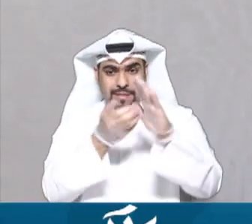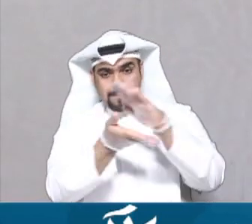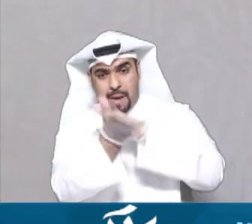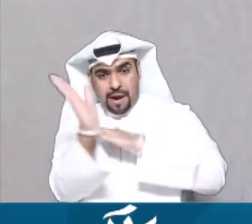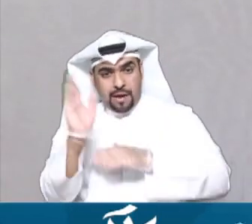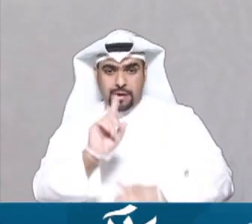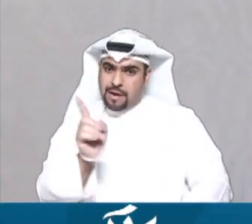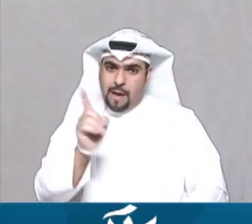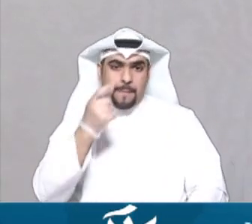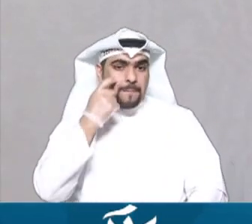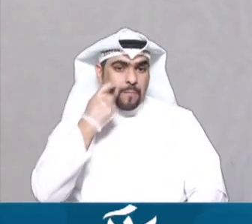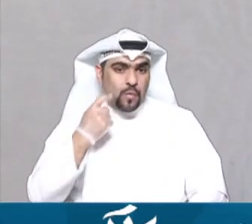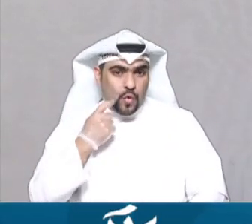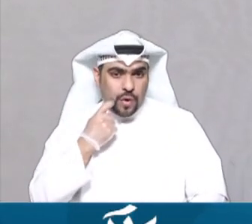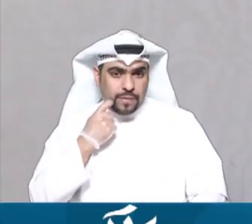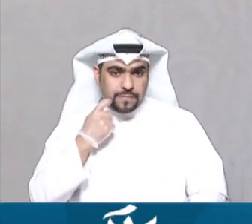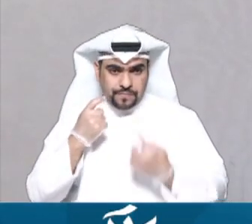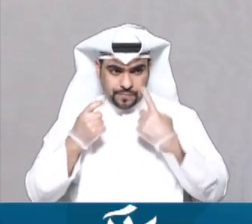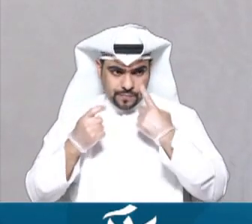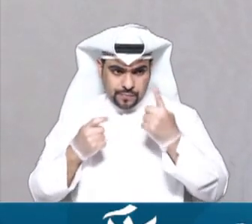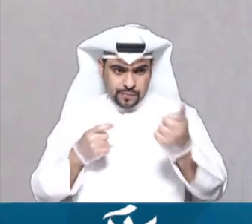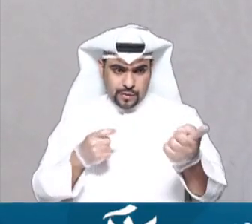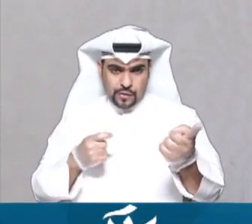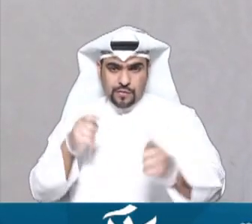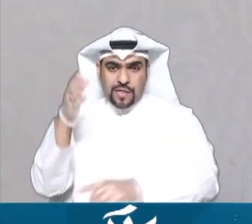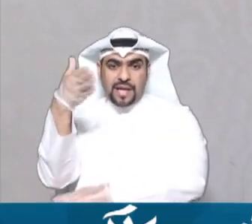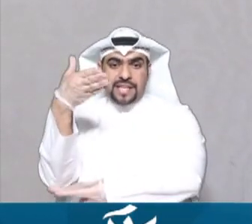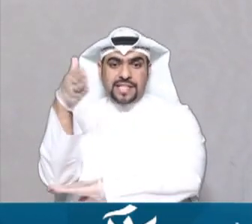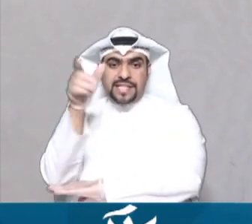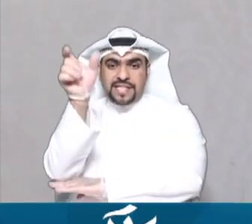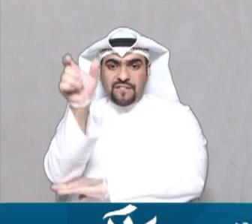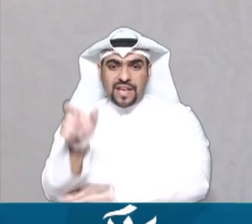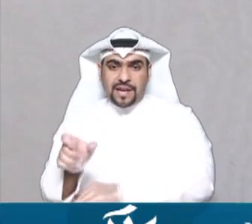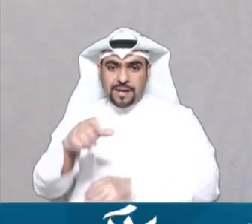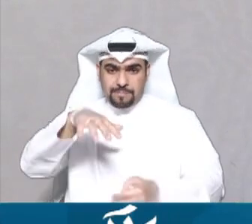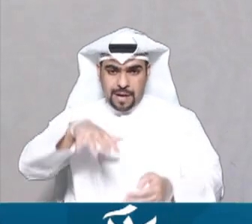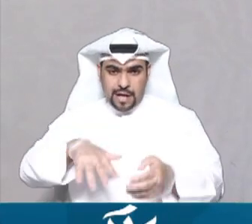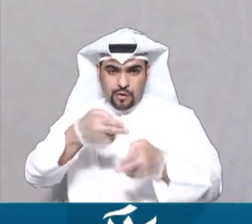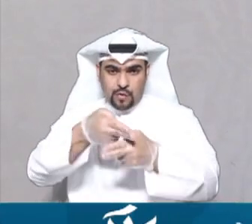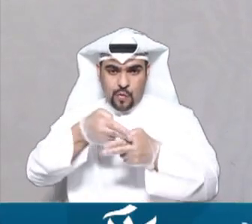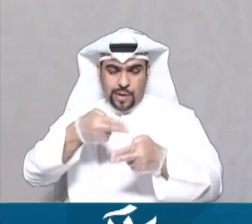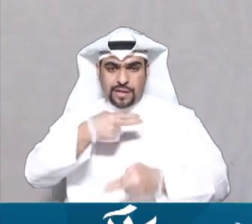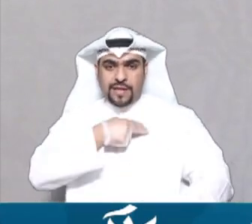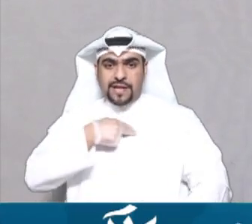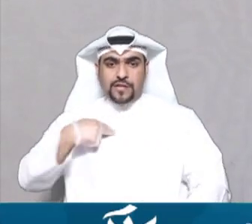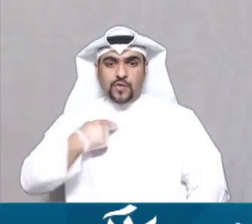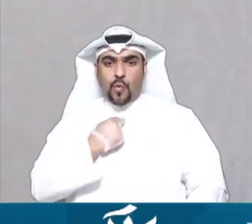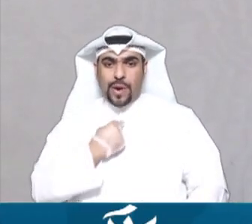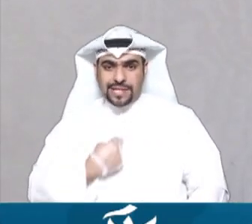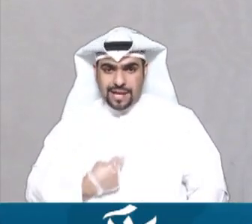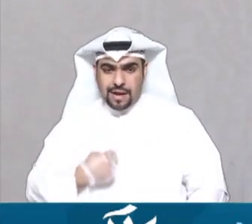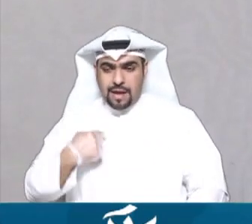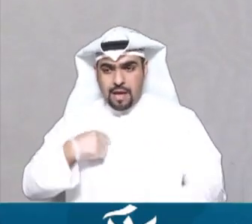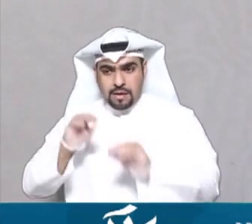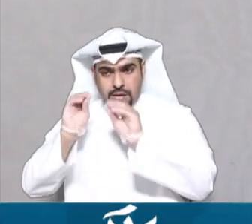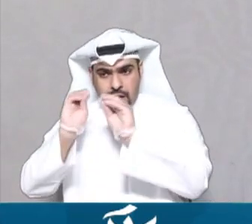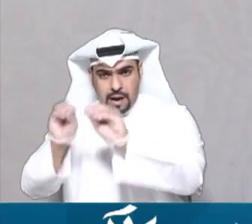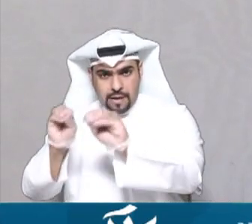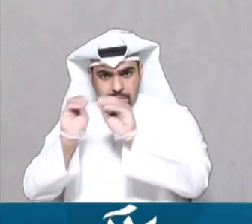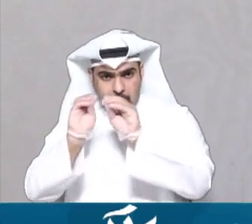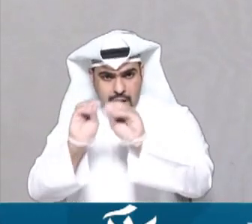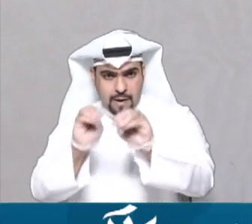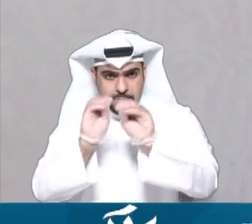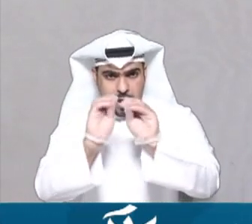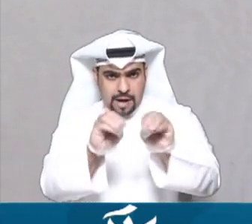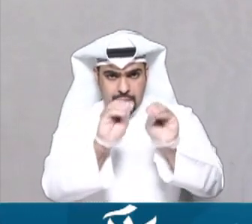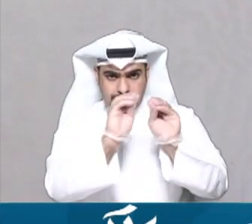مع تقريبا معظم المواطنين الكويتيين المتواجدين في جنيف والمناطق المحيطة بها، كان